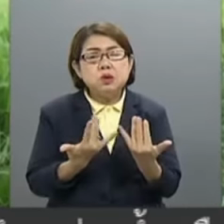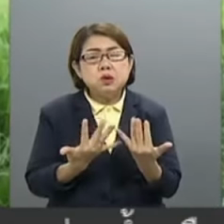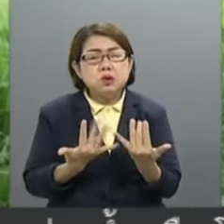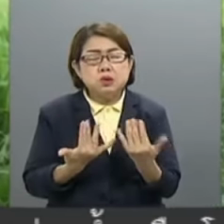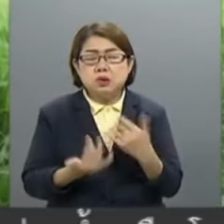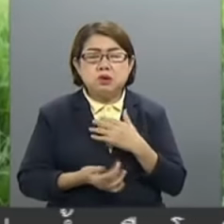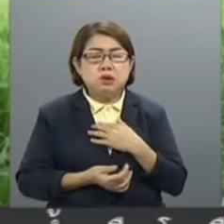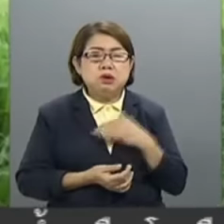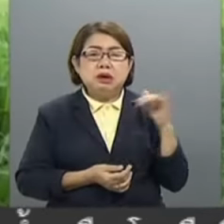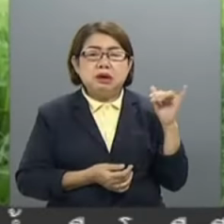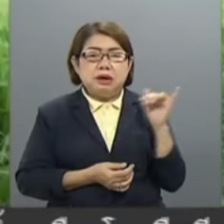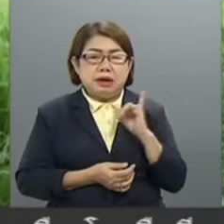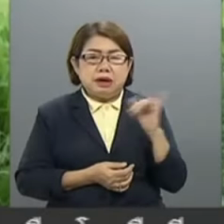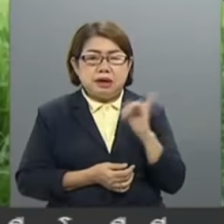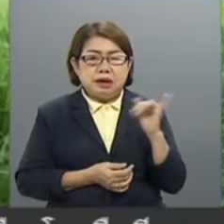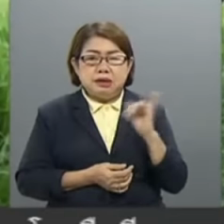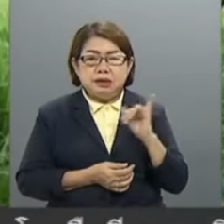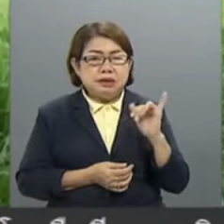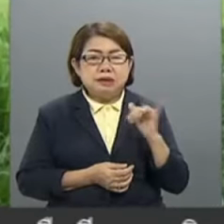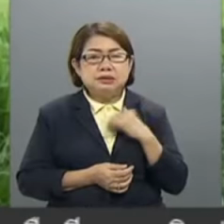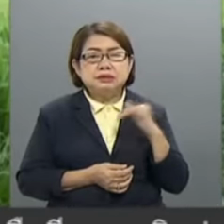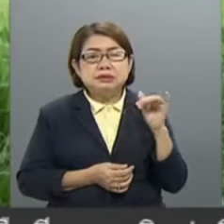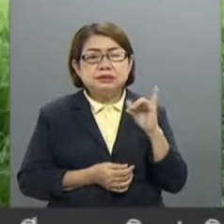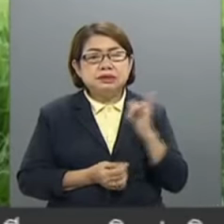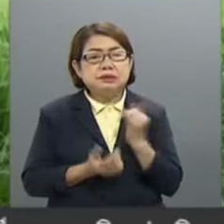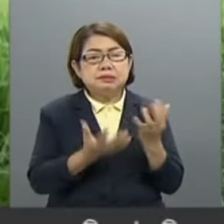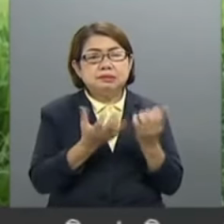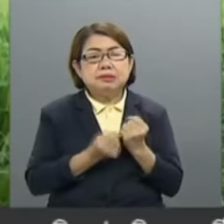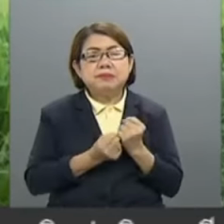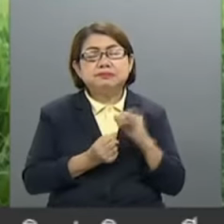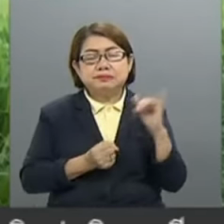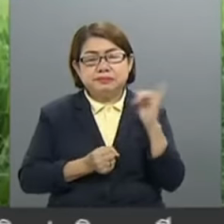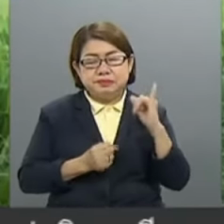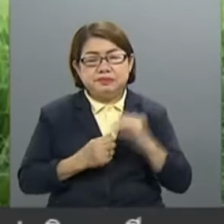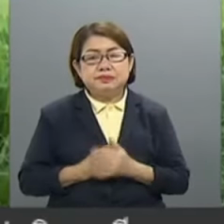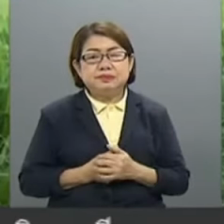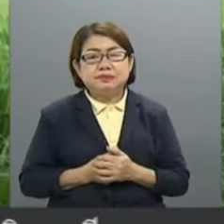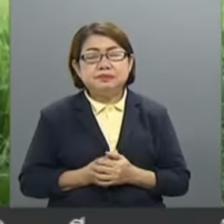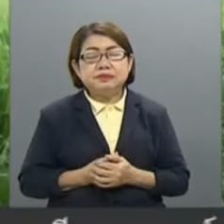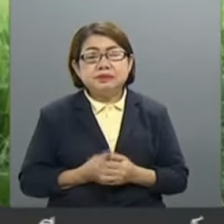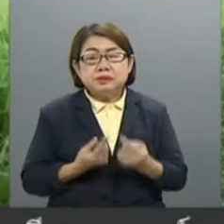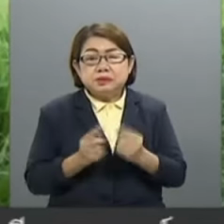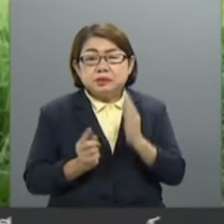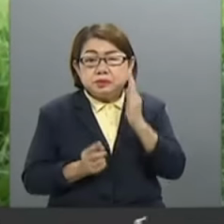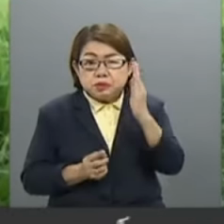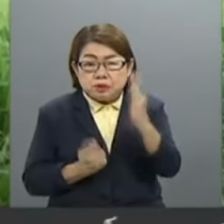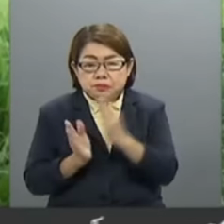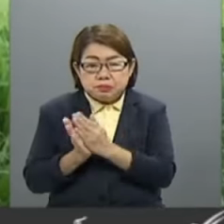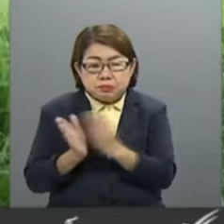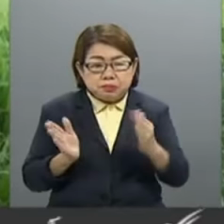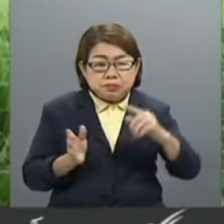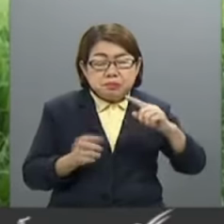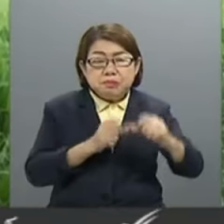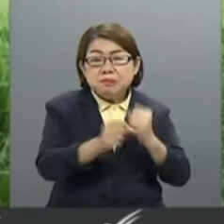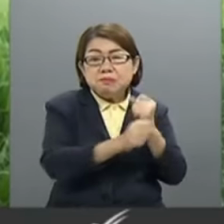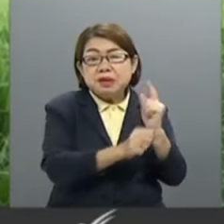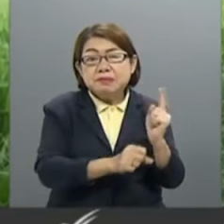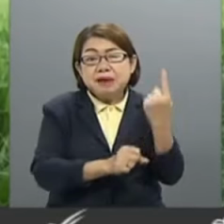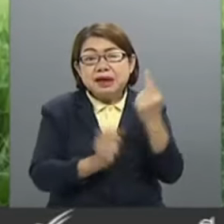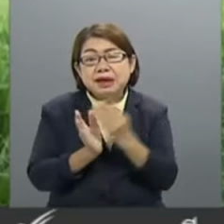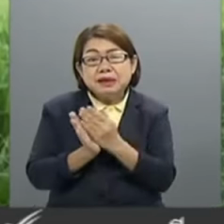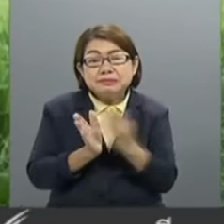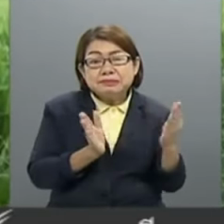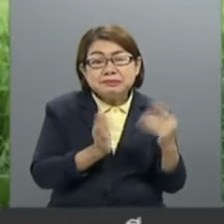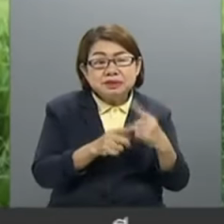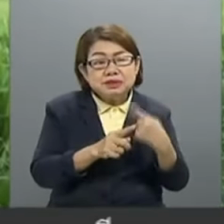ยังไม่เดือดร้อนเท่าไหร่แต่อีก 4-5 เดือนข้างหน้าคือปีใหม่เนี่ยจะเปิดถ้าจะเปิดเอาคนงานต่